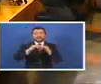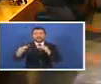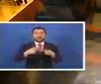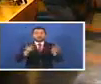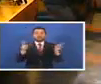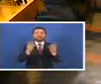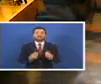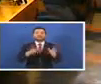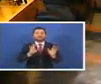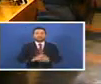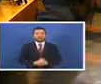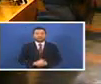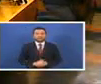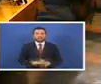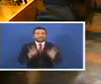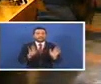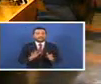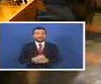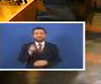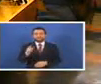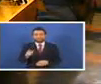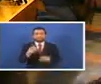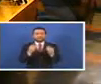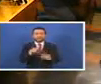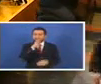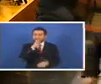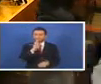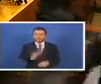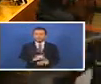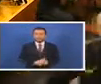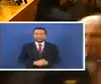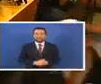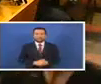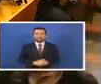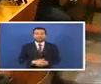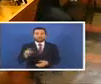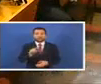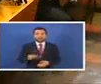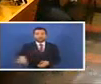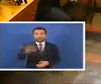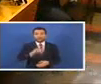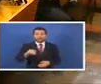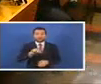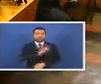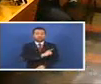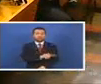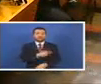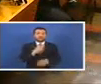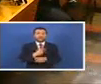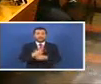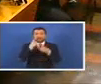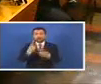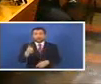özgürleşemez. Ancak bunu da çok iyi biliyoruz ki Kürtleri potansiyel tehlike gören